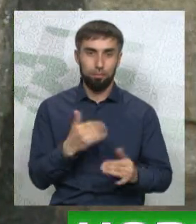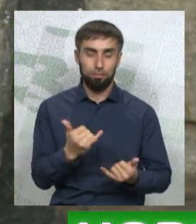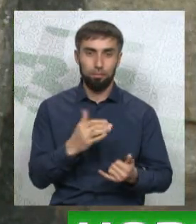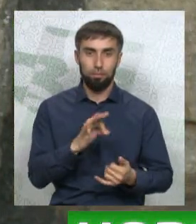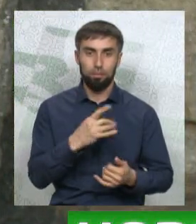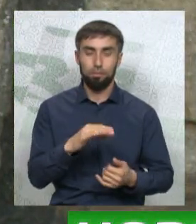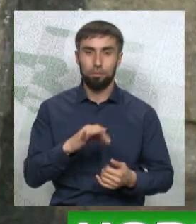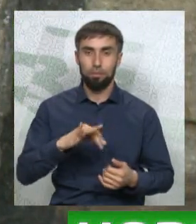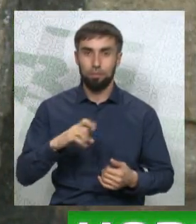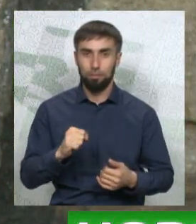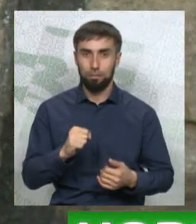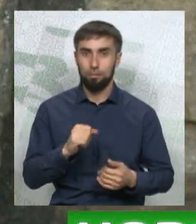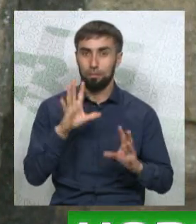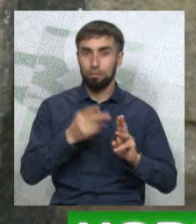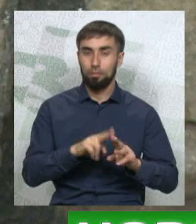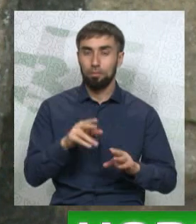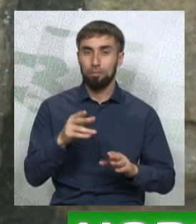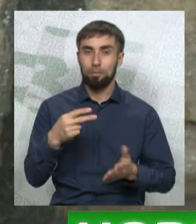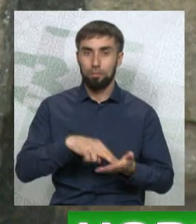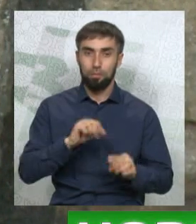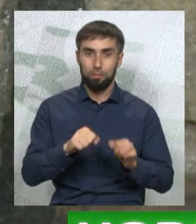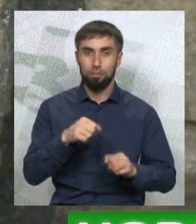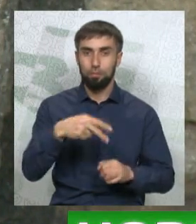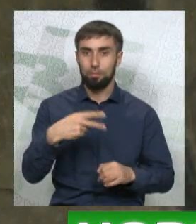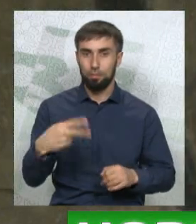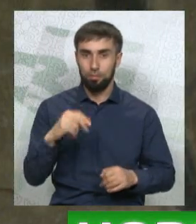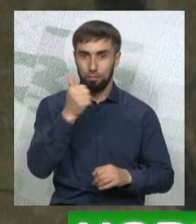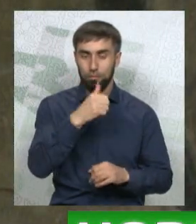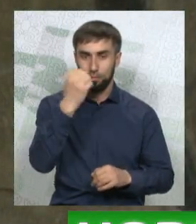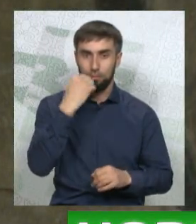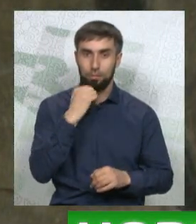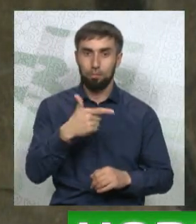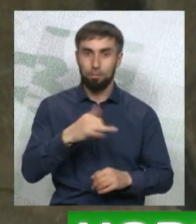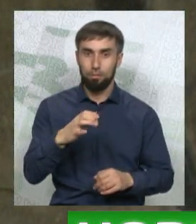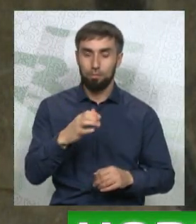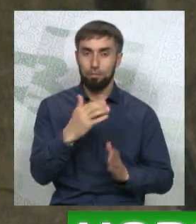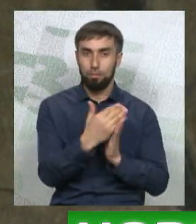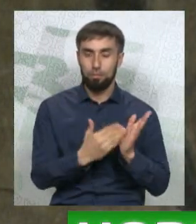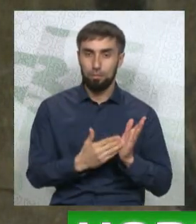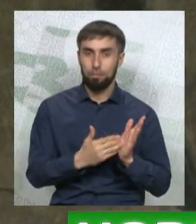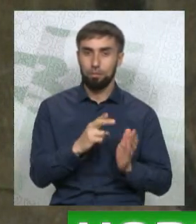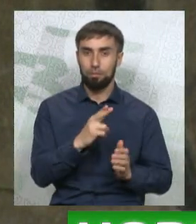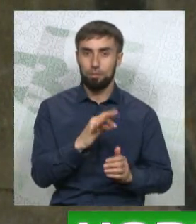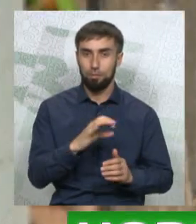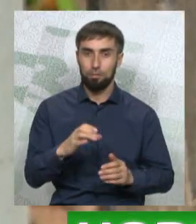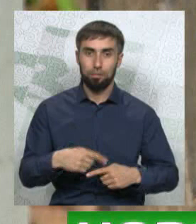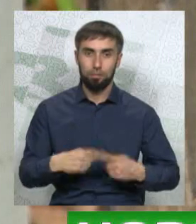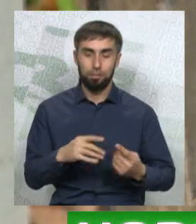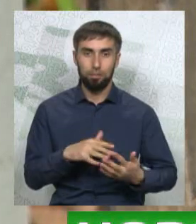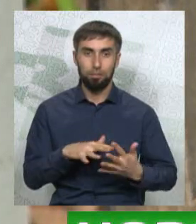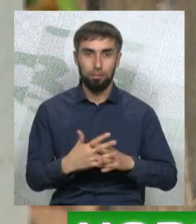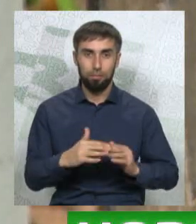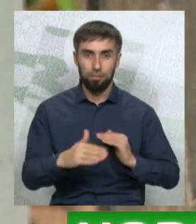особенную атмосферу все это стало возможно 2020 благодаря государственной программе комплексное развитие сельских территорий